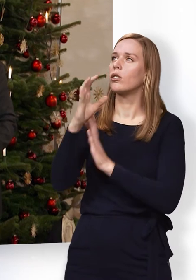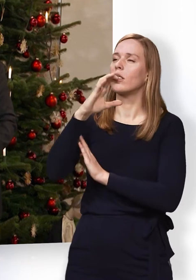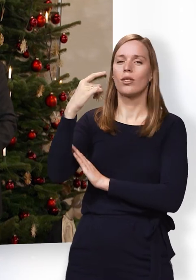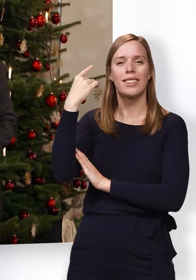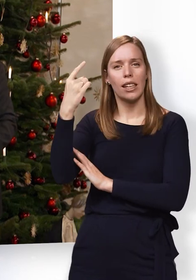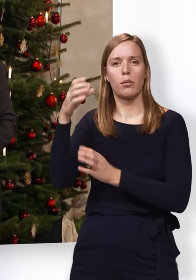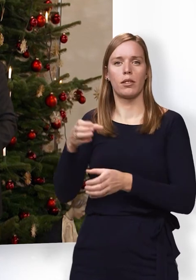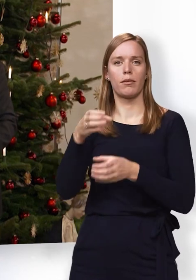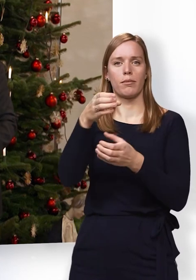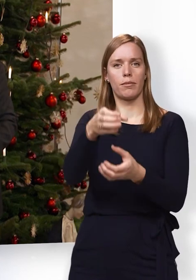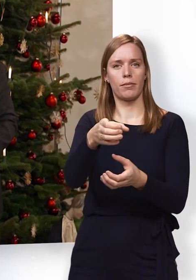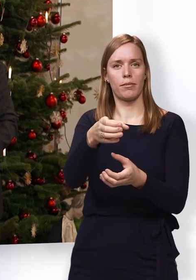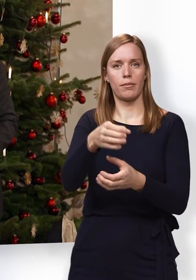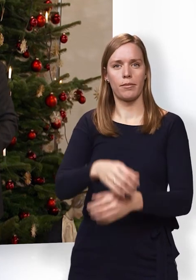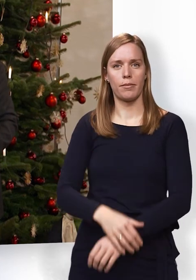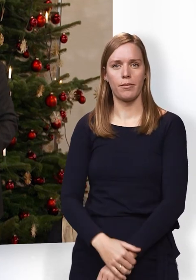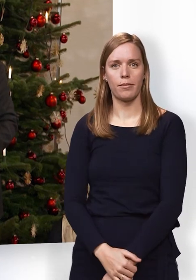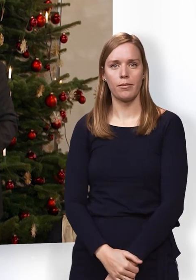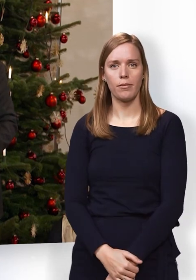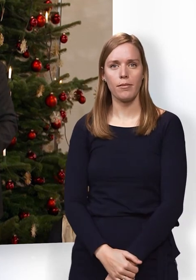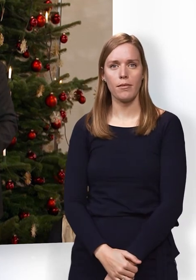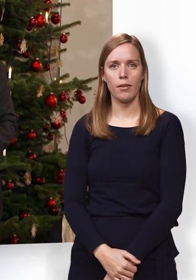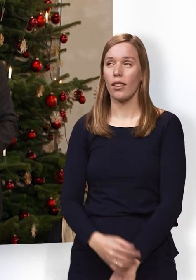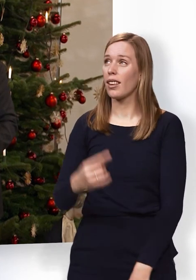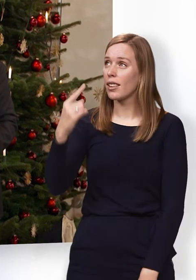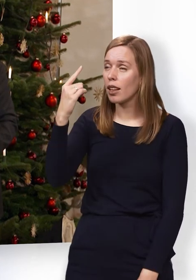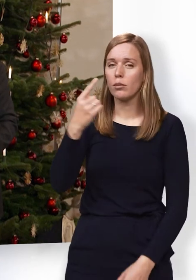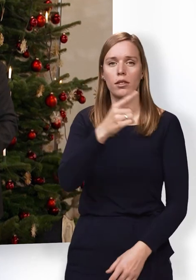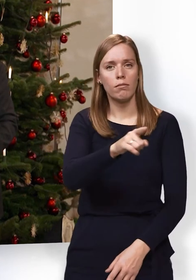Christus selbst. Trinken Sie. Er lädt Sie ein.